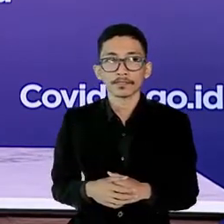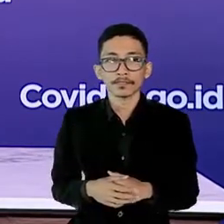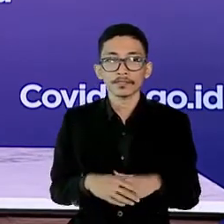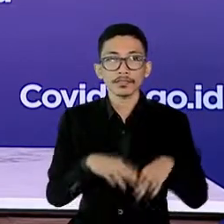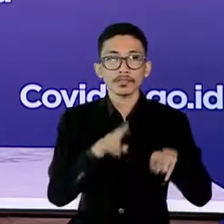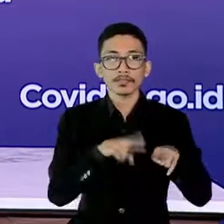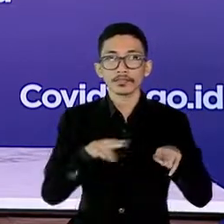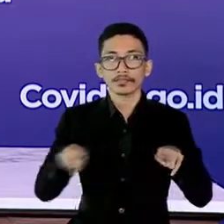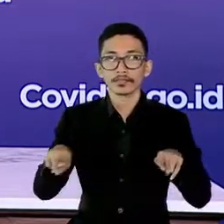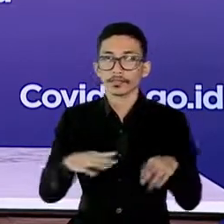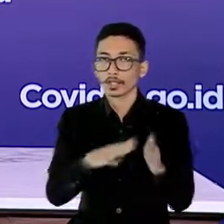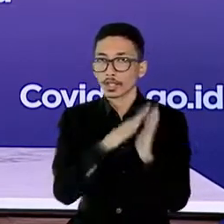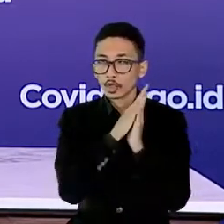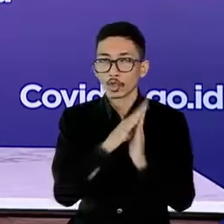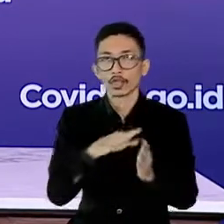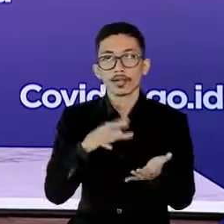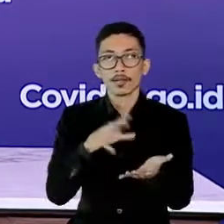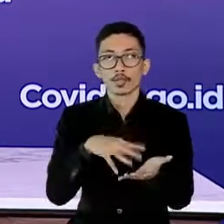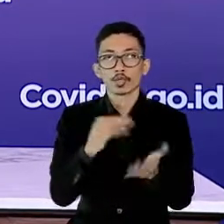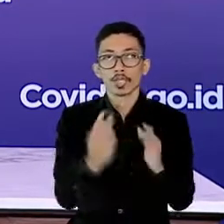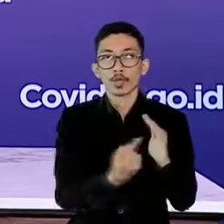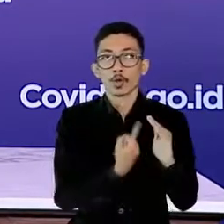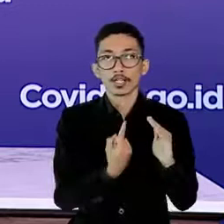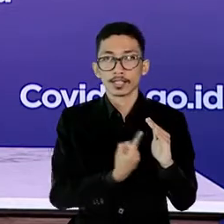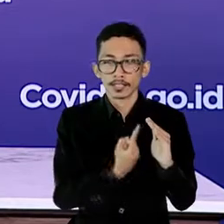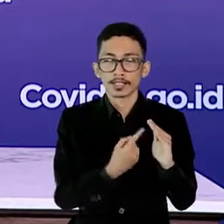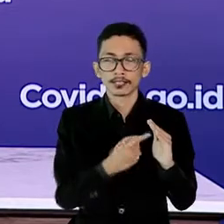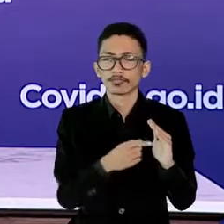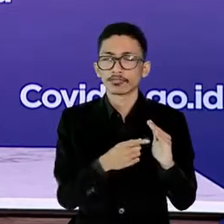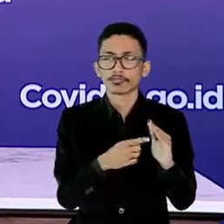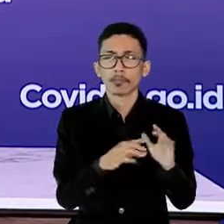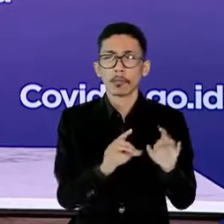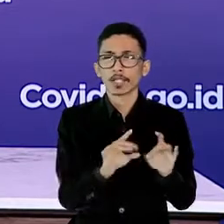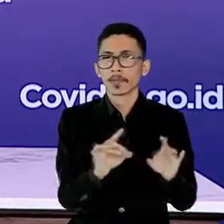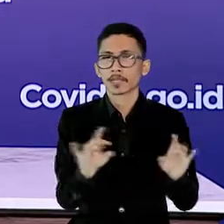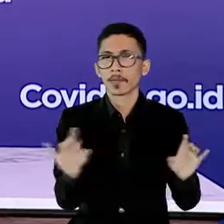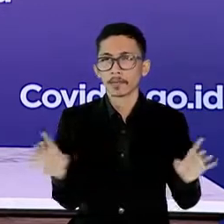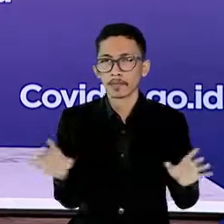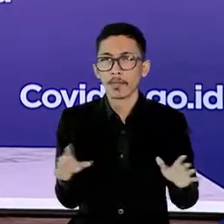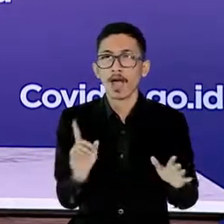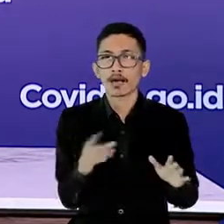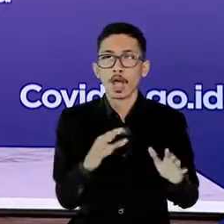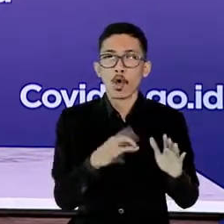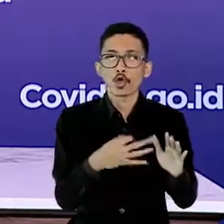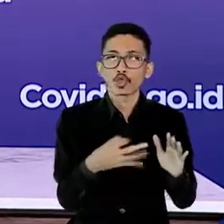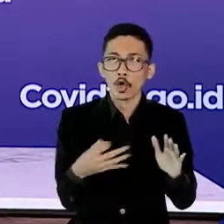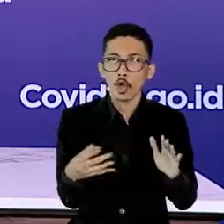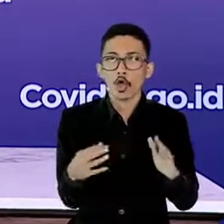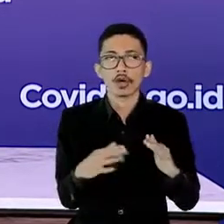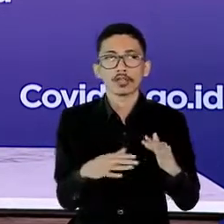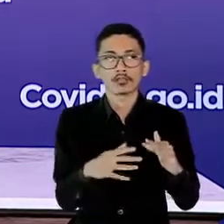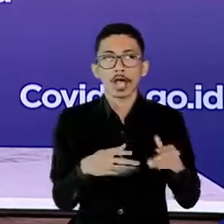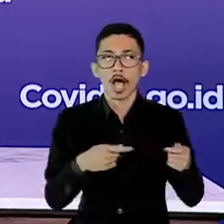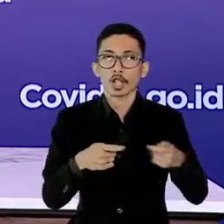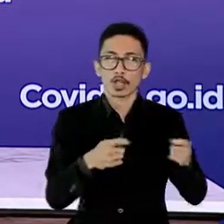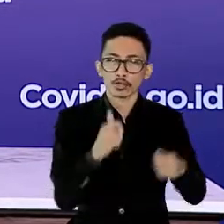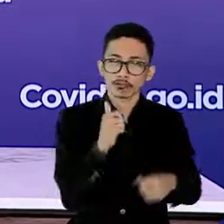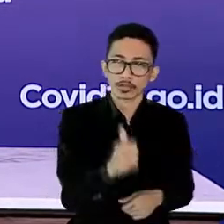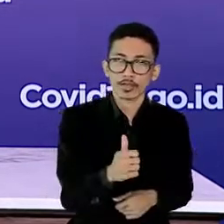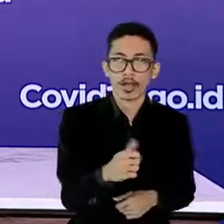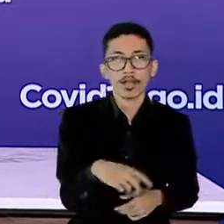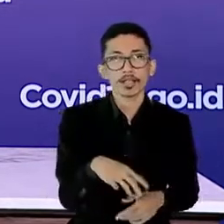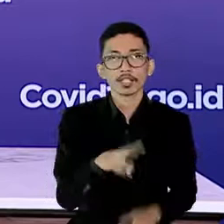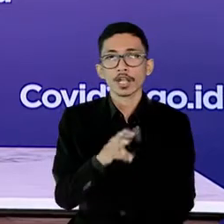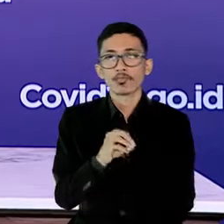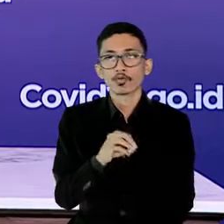tempat tidur difasilitasi Sotr secara nasional cukup beragam tergolong rendah dan cukup terkendali antara